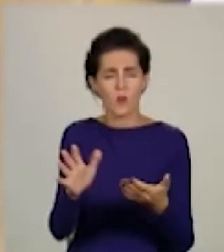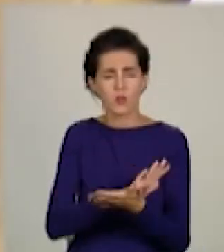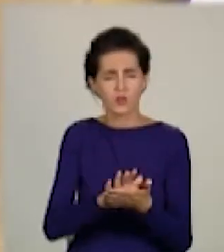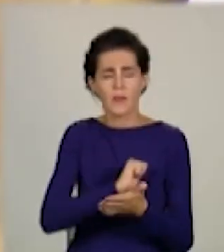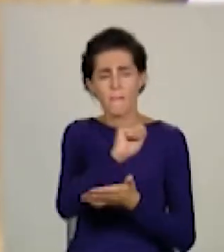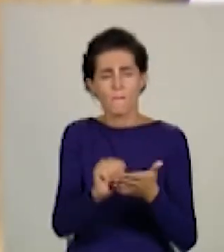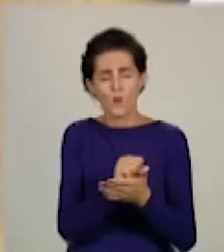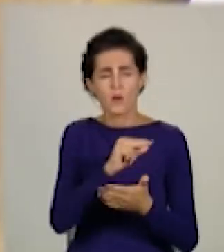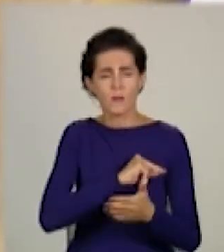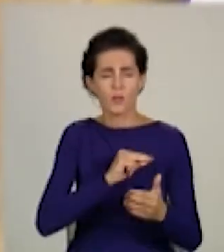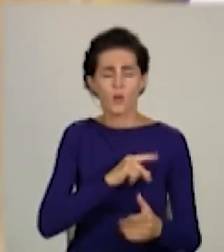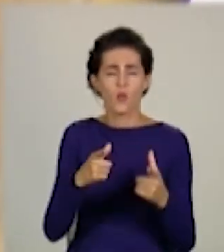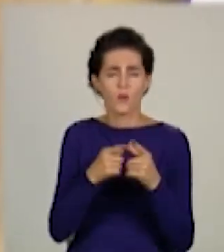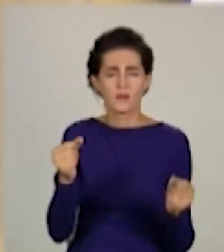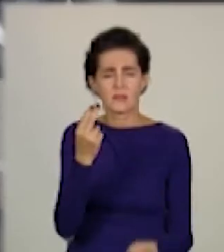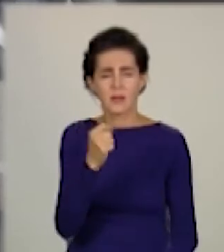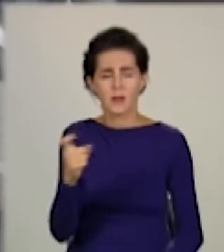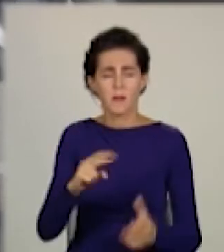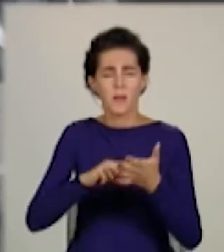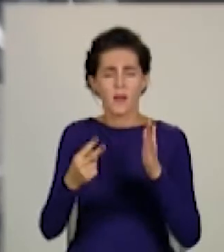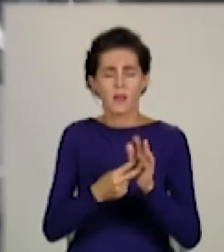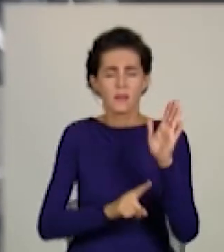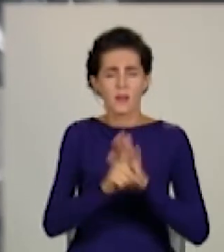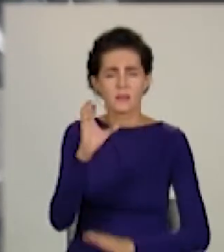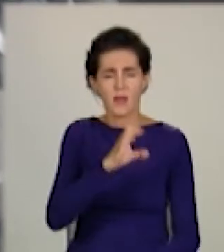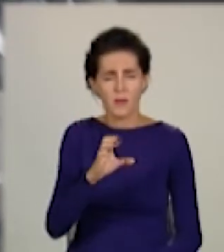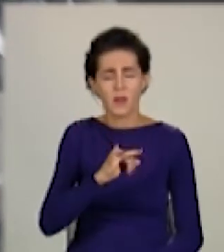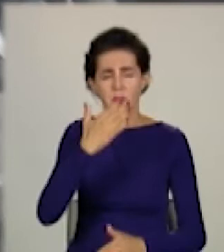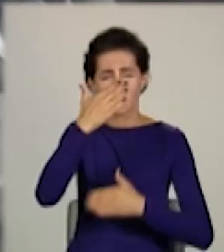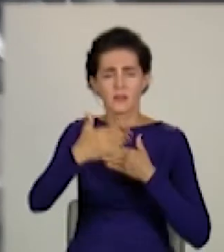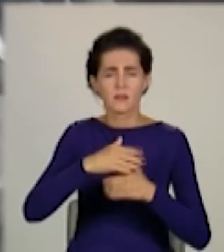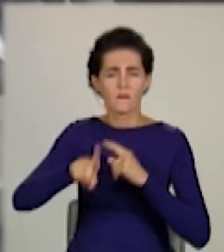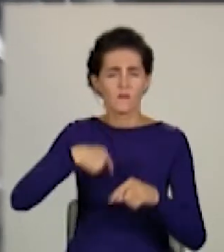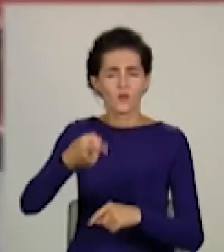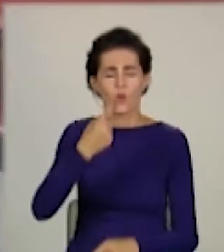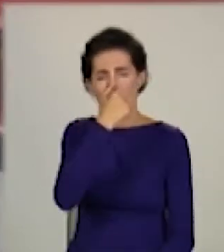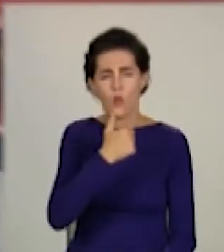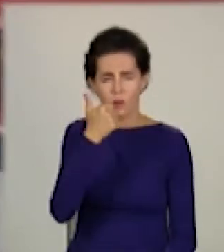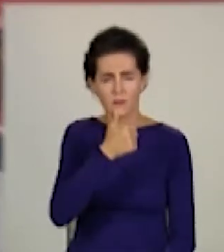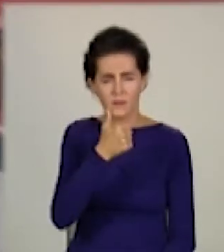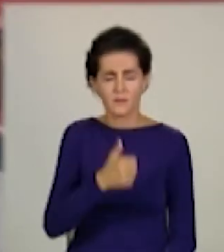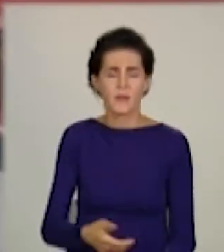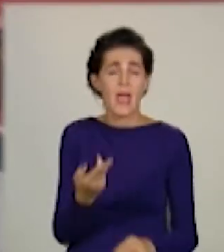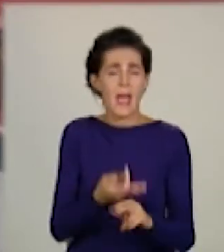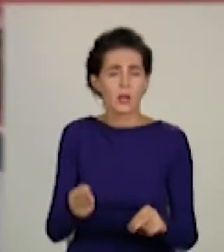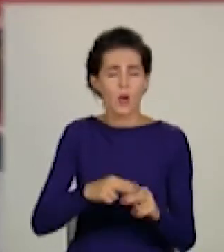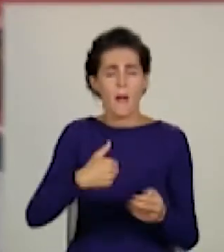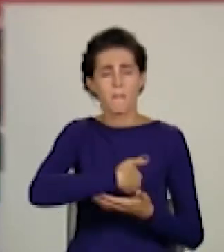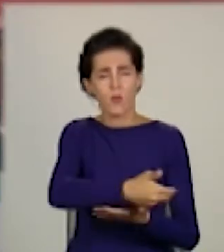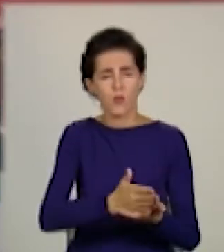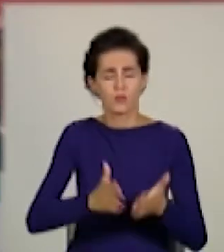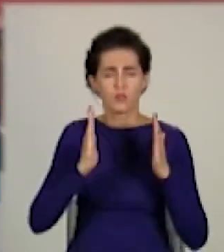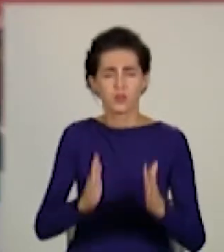у конвертерному цеху металурги планують розпочати у вересні та завершити наступного року. Дане обладнання буде